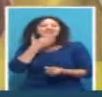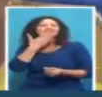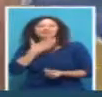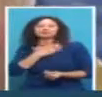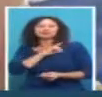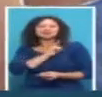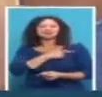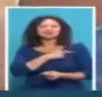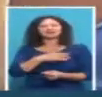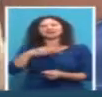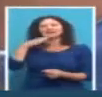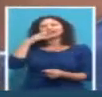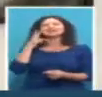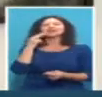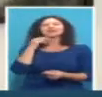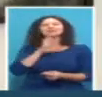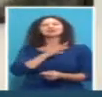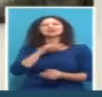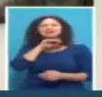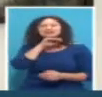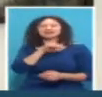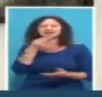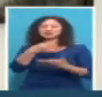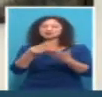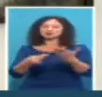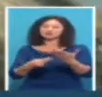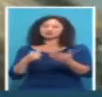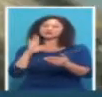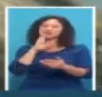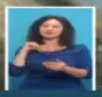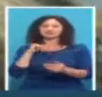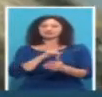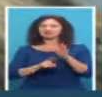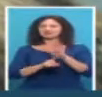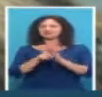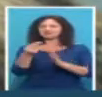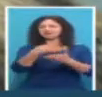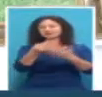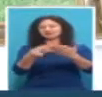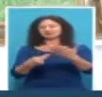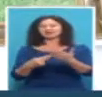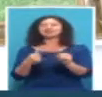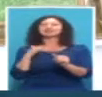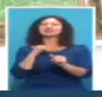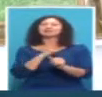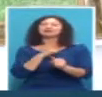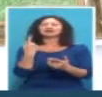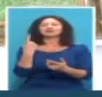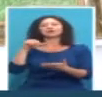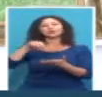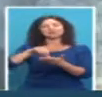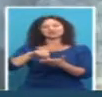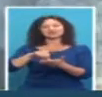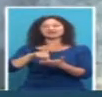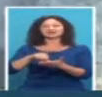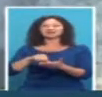был профессиональным художником. Вдохновившись его работами, девочка сама стала рисовать. Сейчас она одна из участниц конкурса «Жас Толкын».